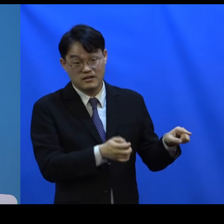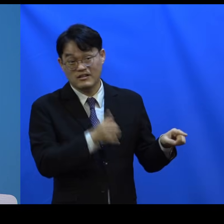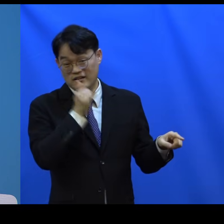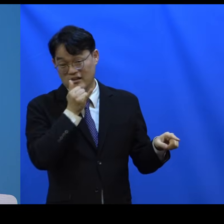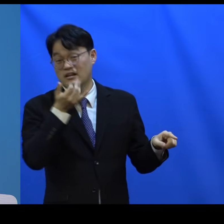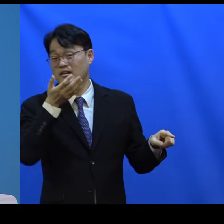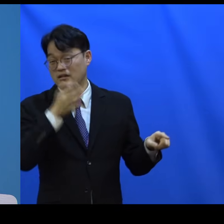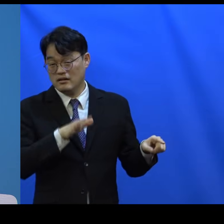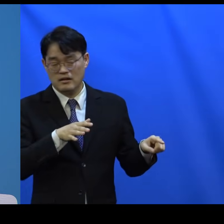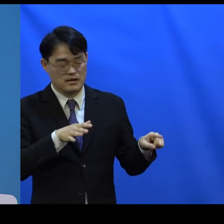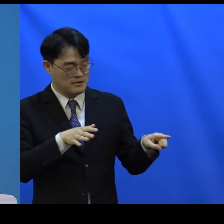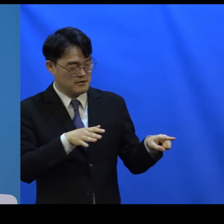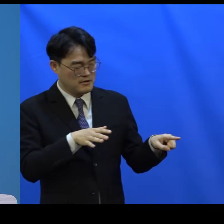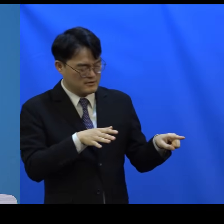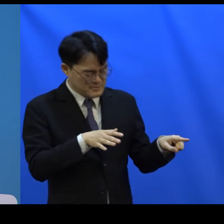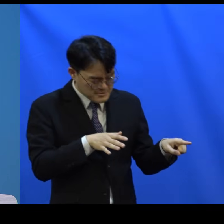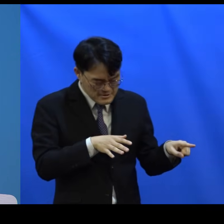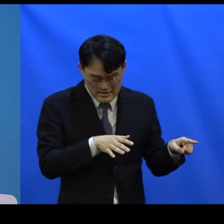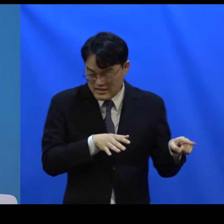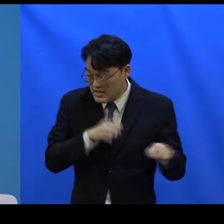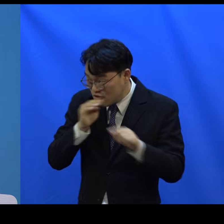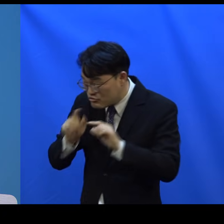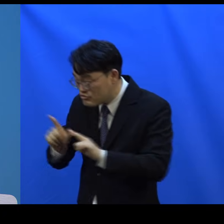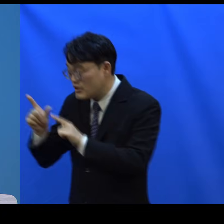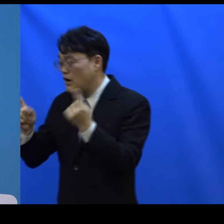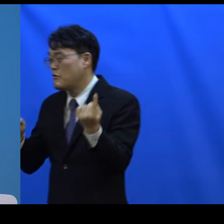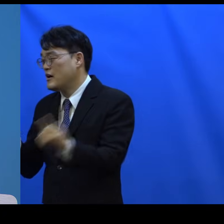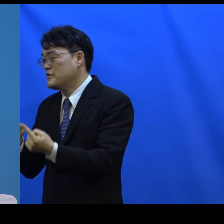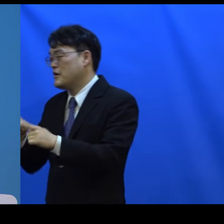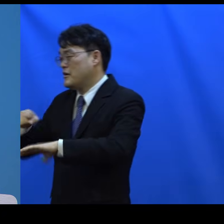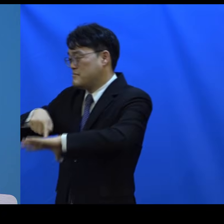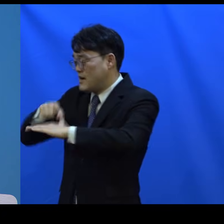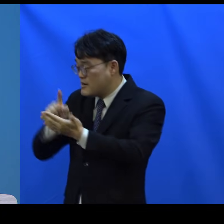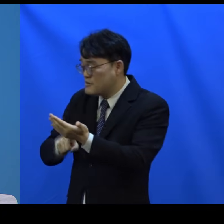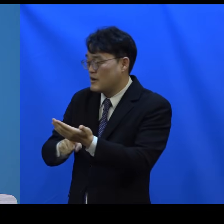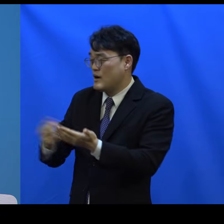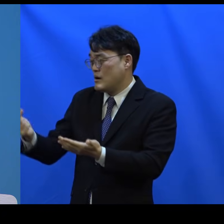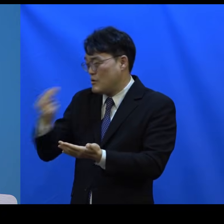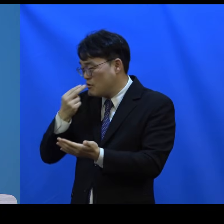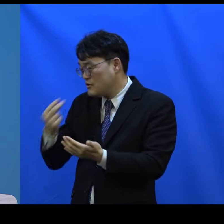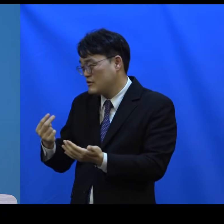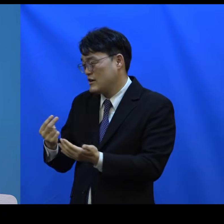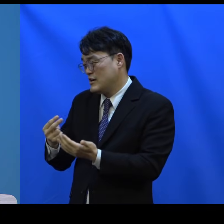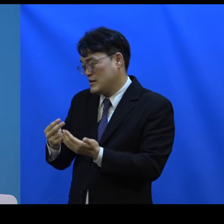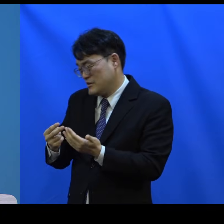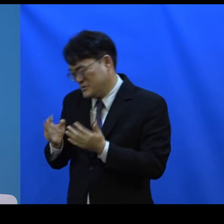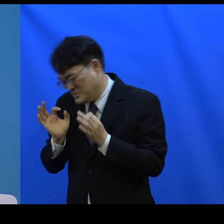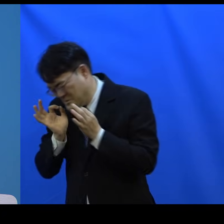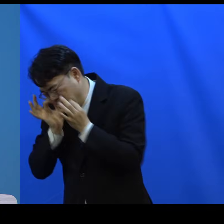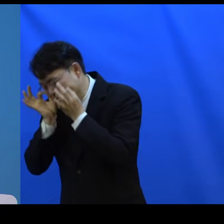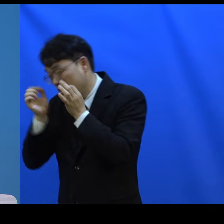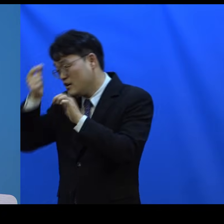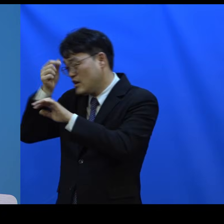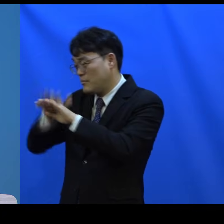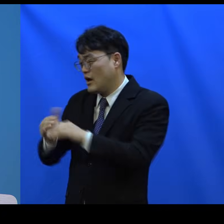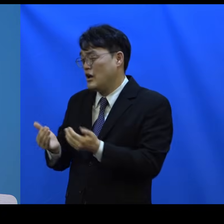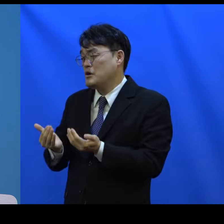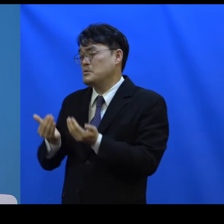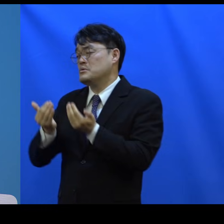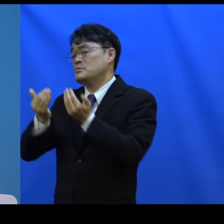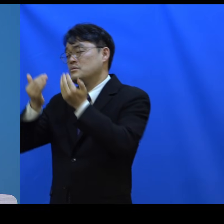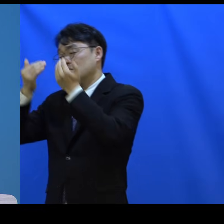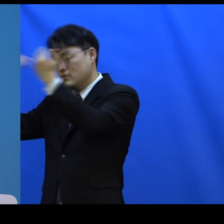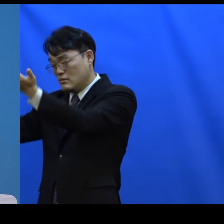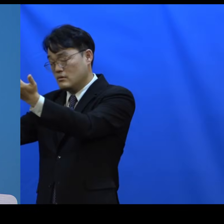뜻과 정성과 목숨을 다하여 예배를 하지 않으면 세상을 이겨낼 수가 없는 것입니다. 그래서 예배를 드리는 동안에